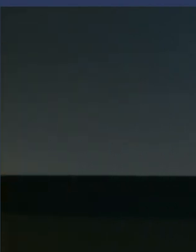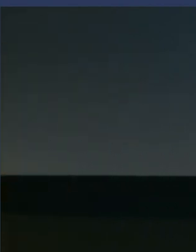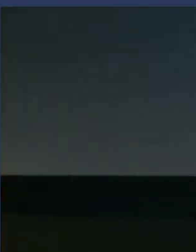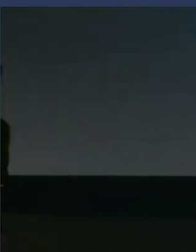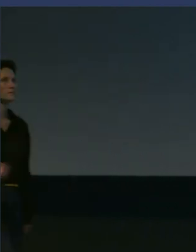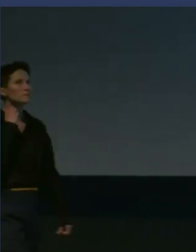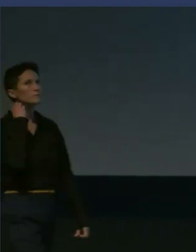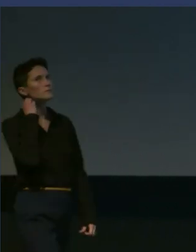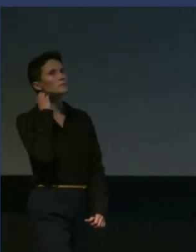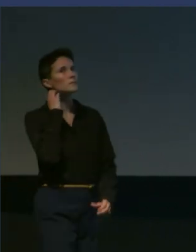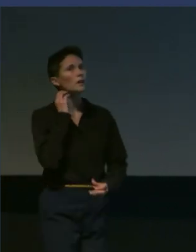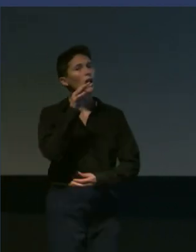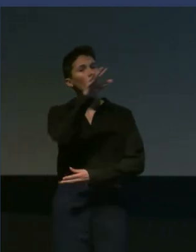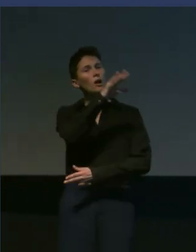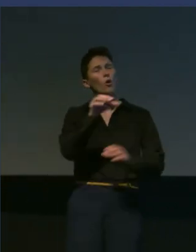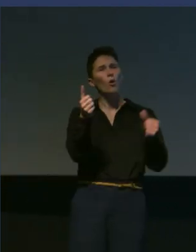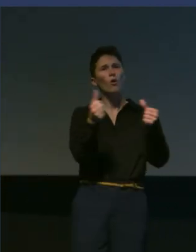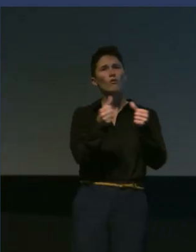collèges, lycées,